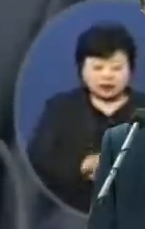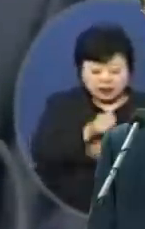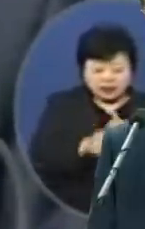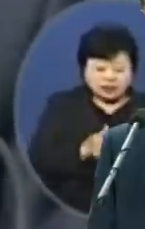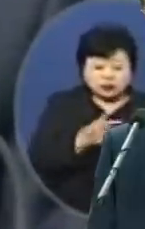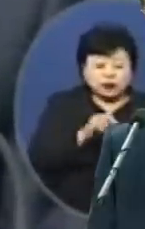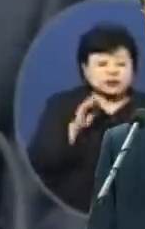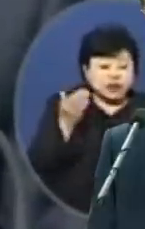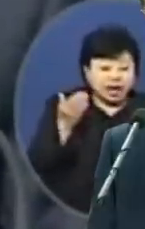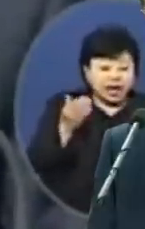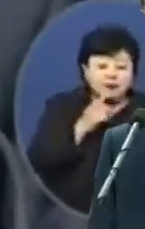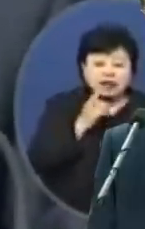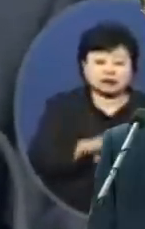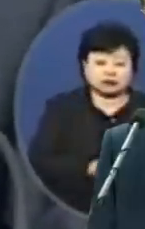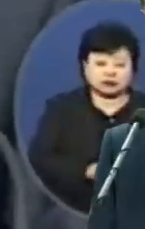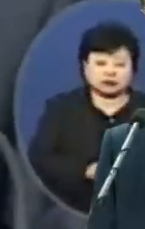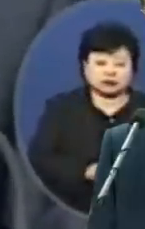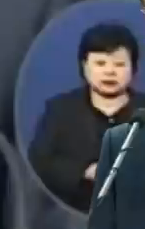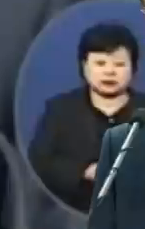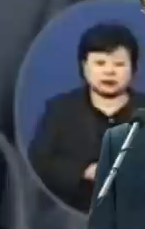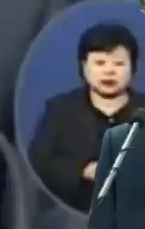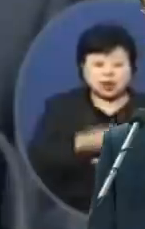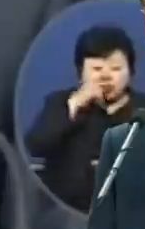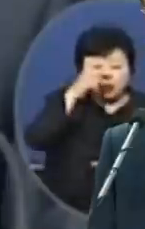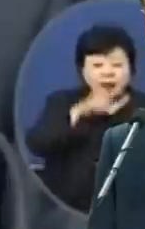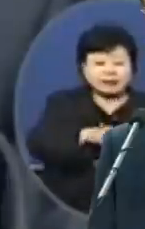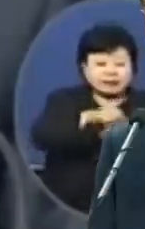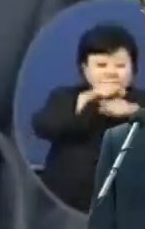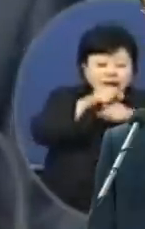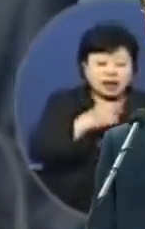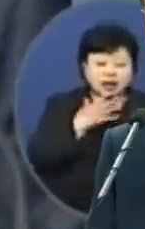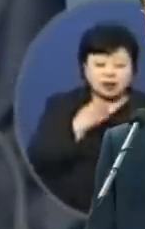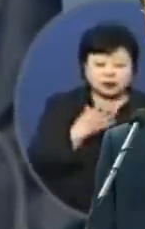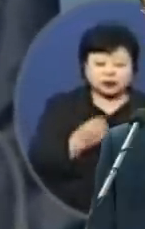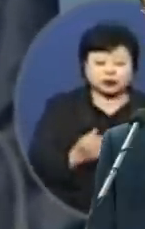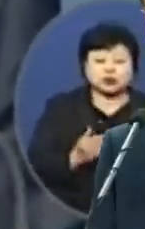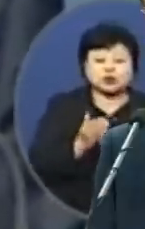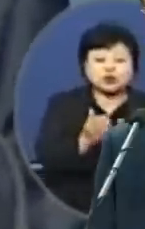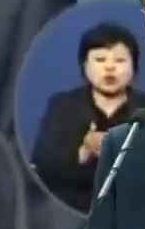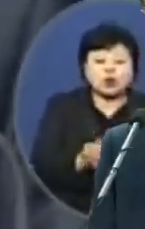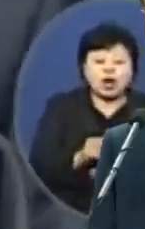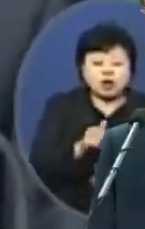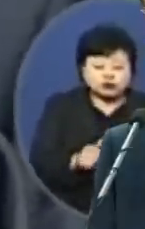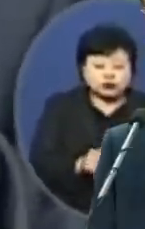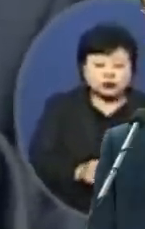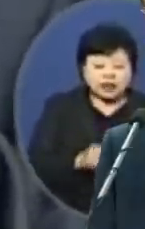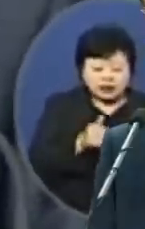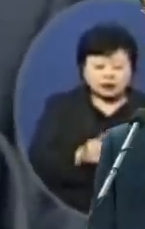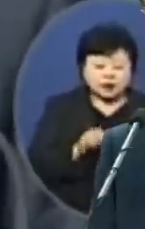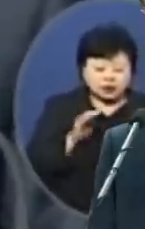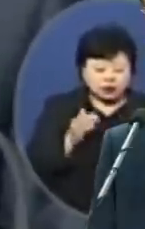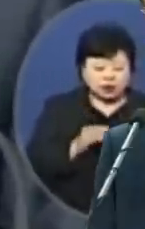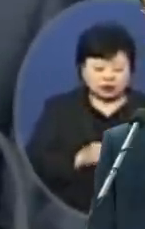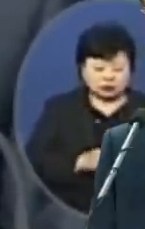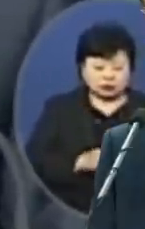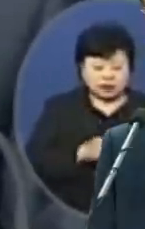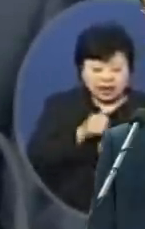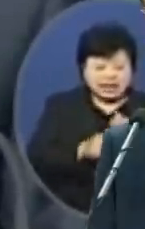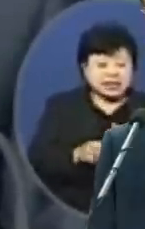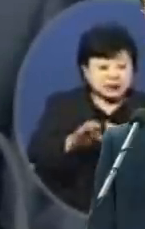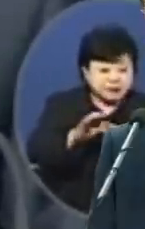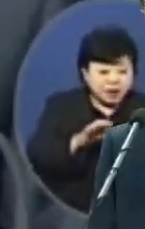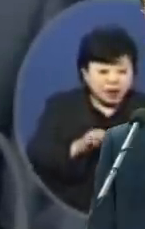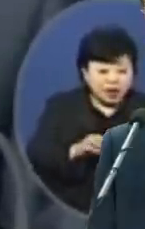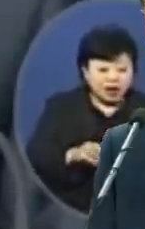하나님과 동등됨을 취하라고, 바벨탑을 만든 노아의 후손에게도 하나님과 동등됨을 취하라. 예수님께서도 하나님이면